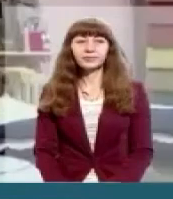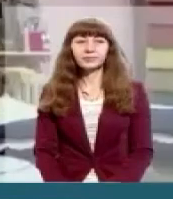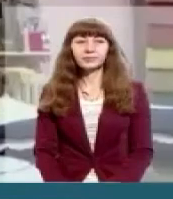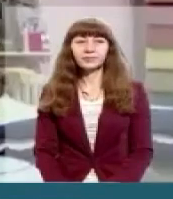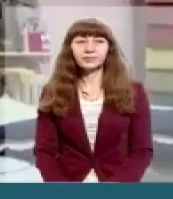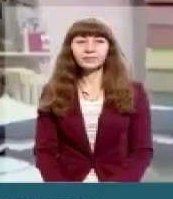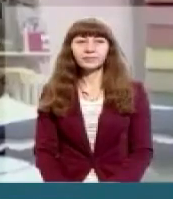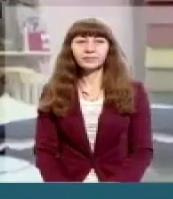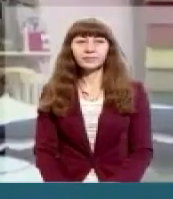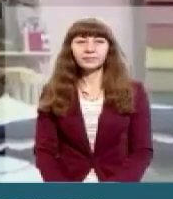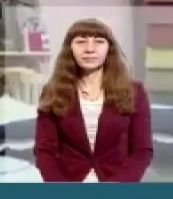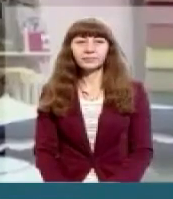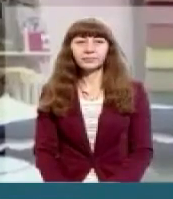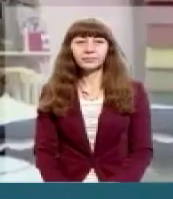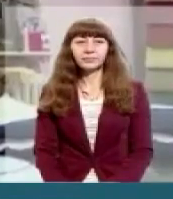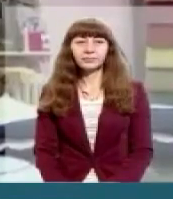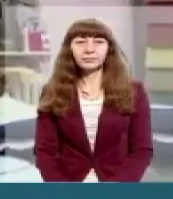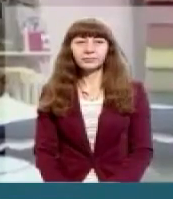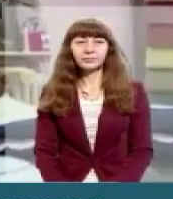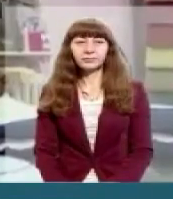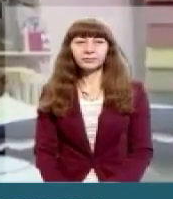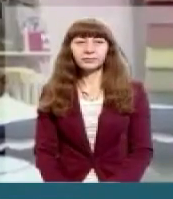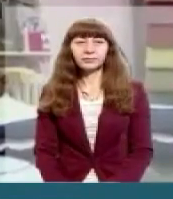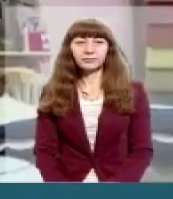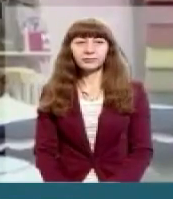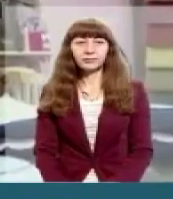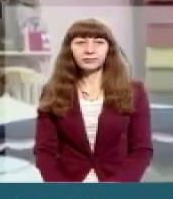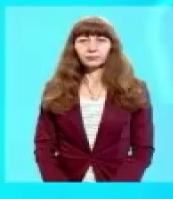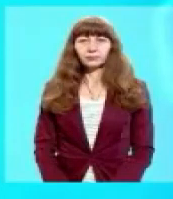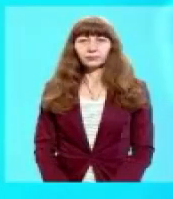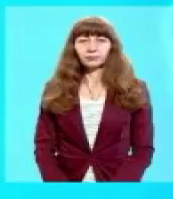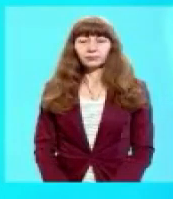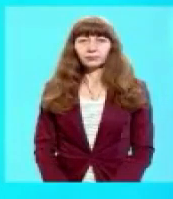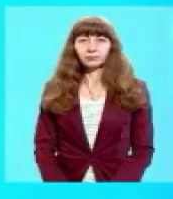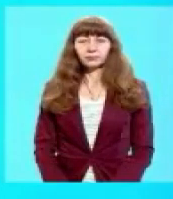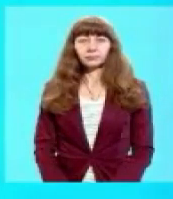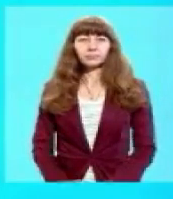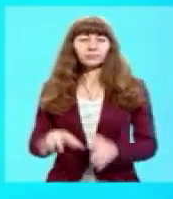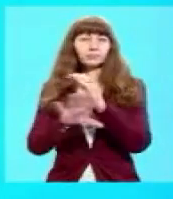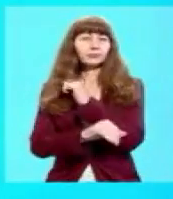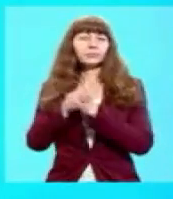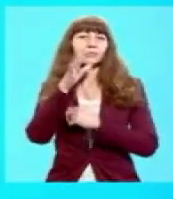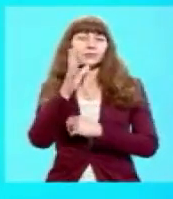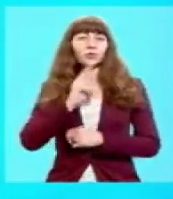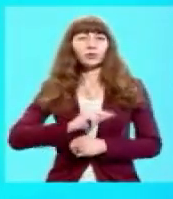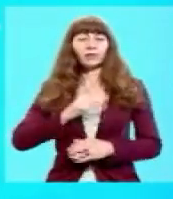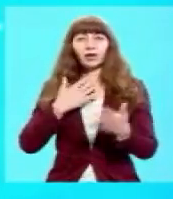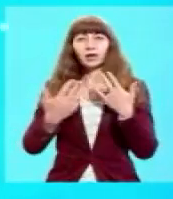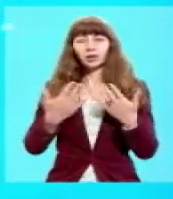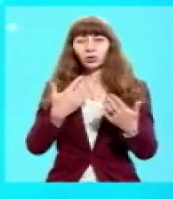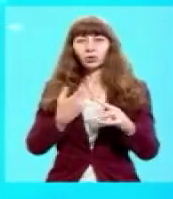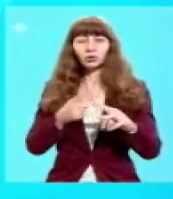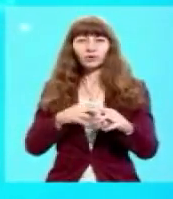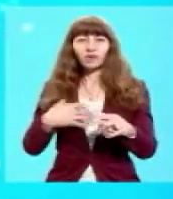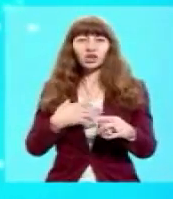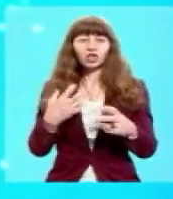Шынар Ержанова, Қабылхат Сейдахмет, Олжас Есенжігітов, Қостанай телеарнасы. Соңғы кезде еңбек қатынастары өзекті мәселелерге айналып